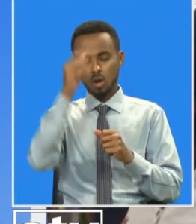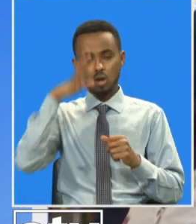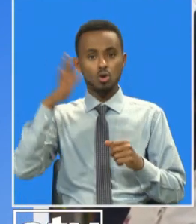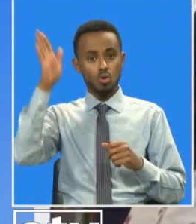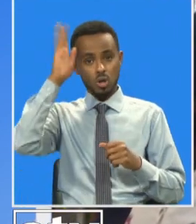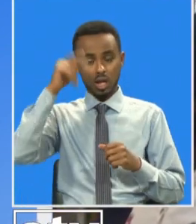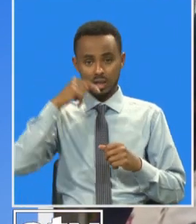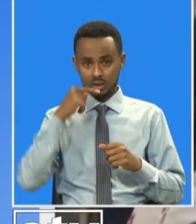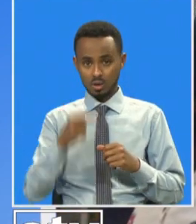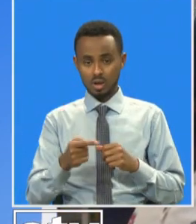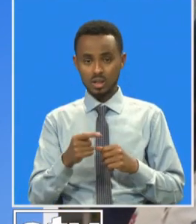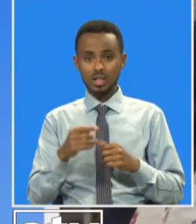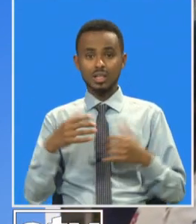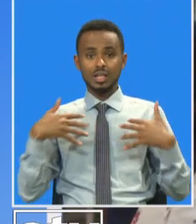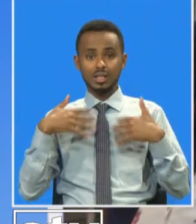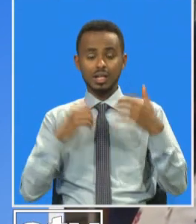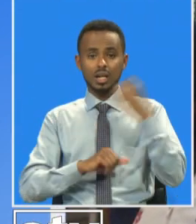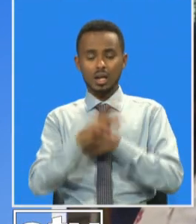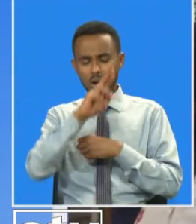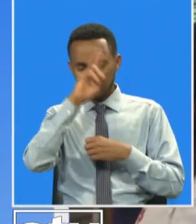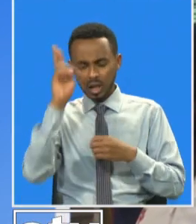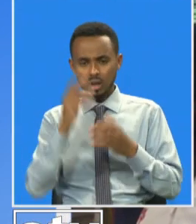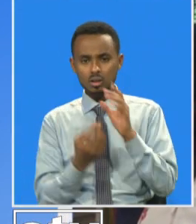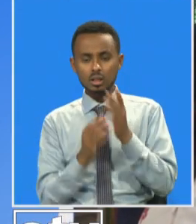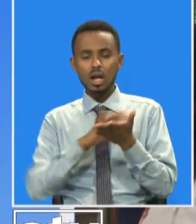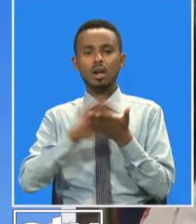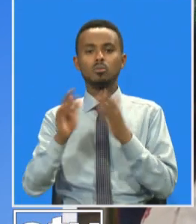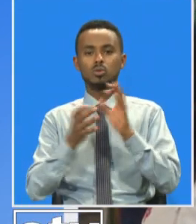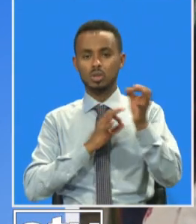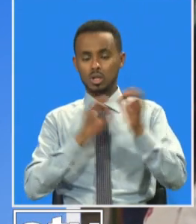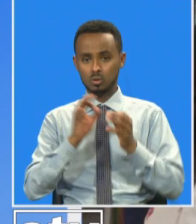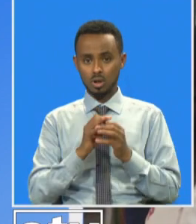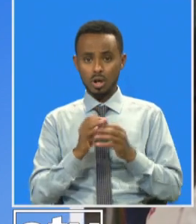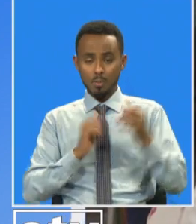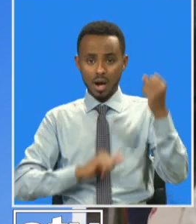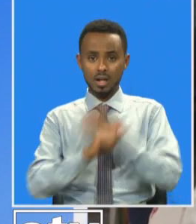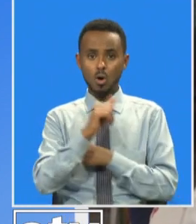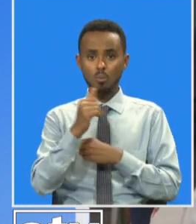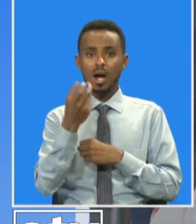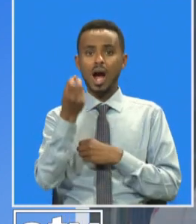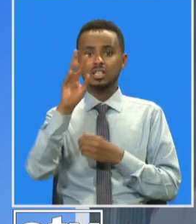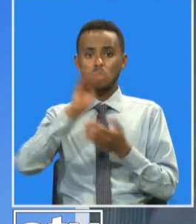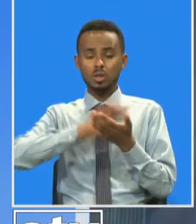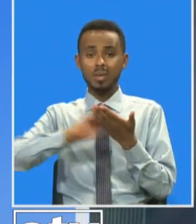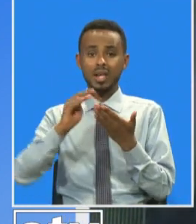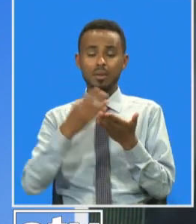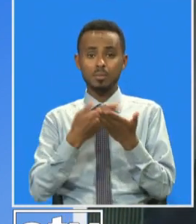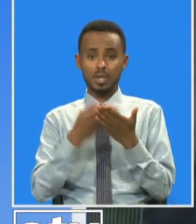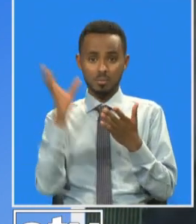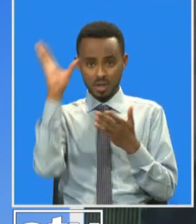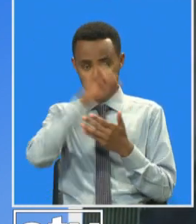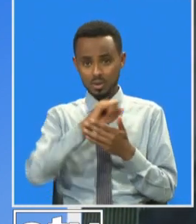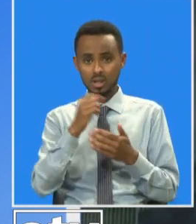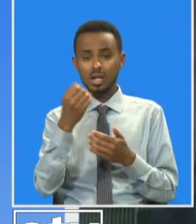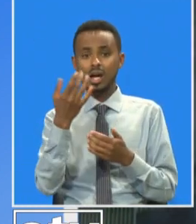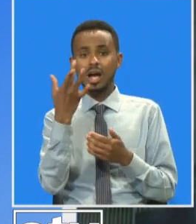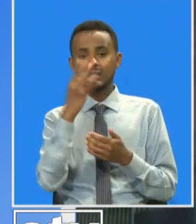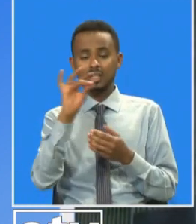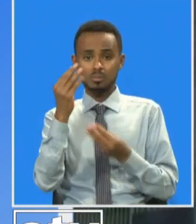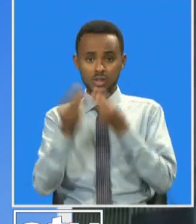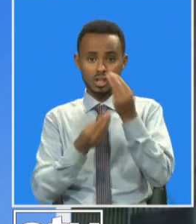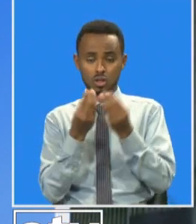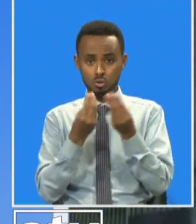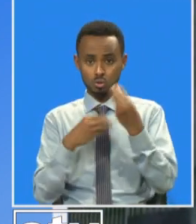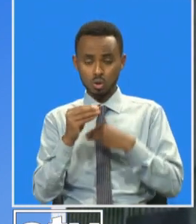ጉላት ገልጸዋል። የእሳት አደጋው መንስኤም እየተጠራ መሆኑም ተገልጿል። በአደጋው 12 ሚሊዮን ብር የሚገመት 18 የንግድ